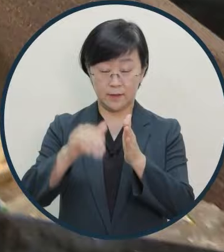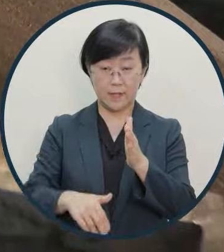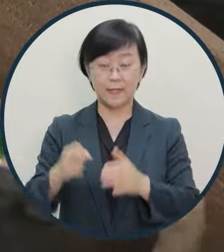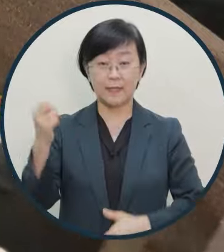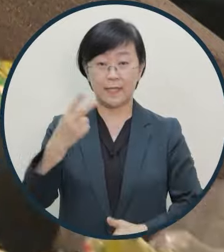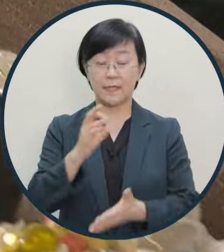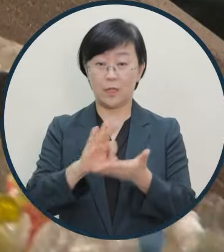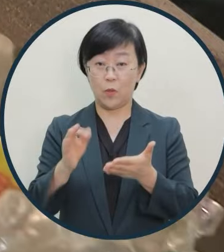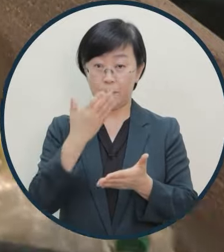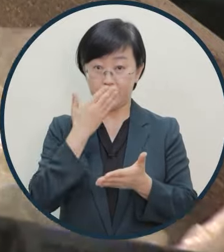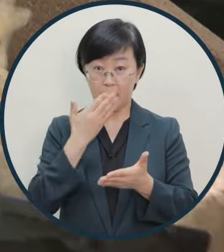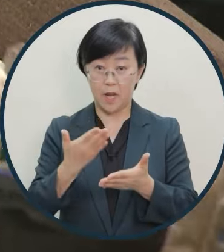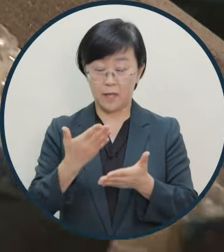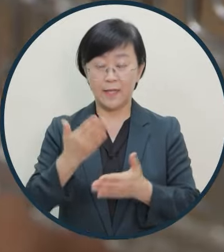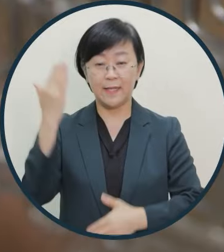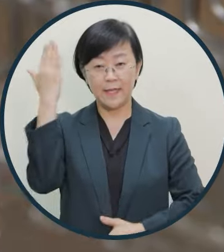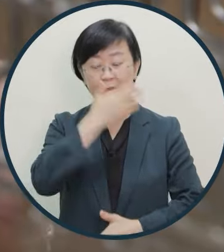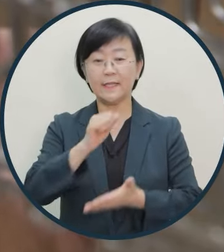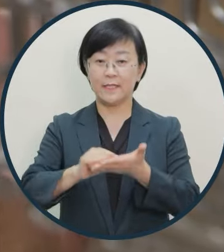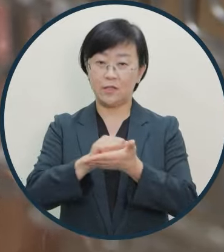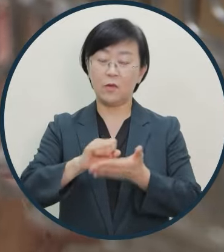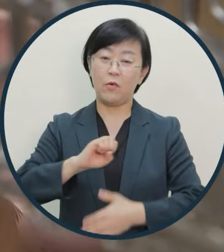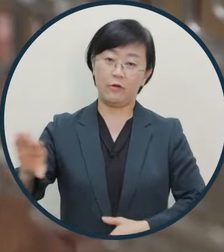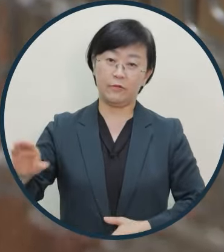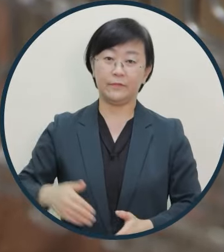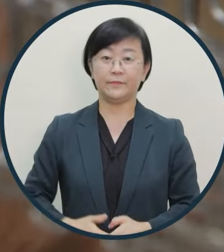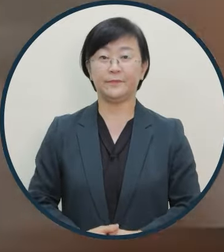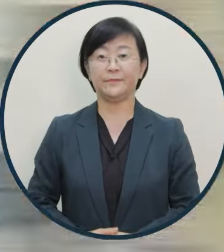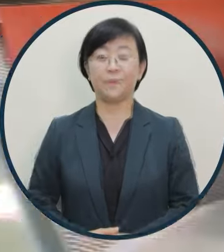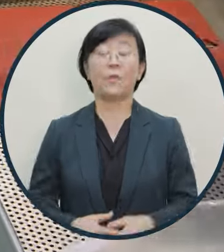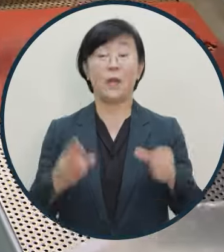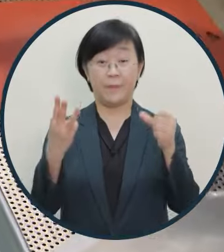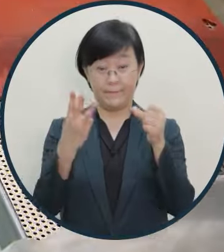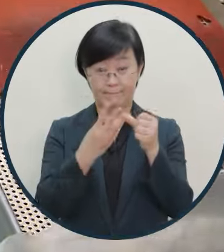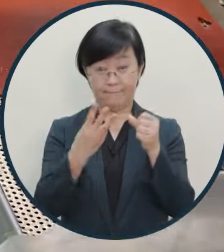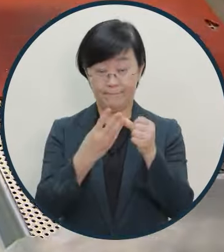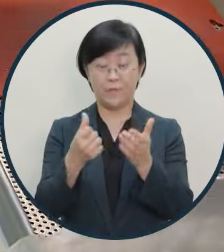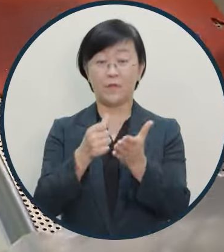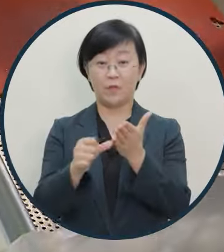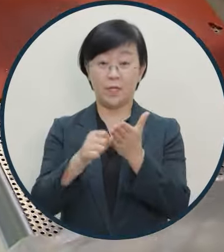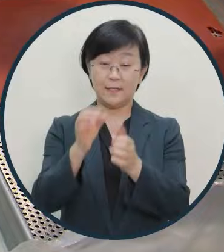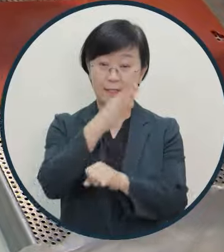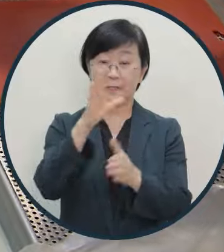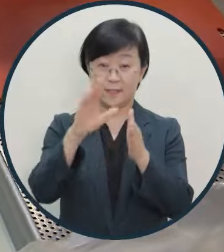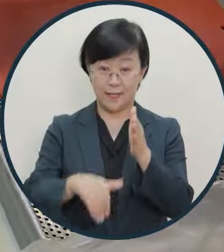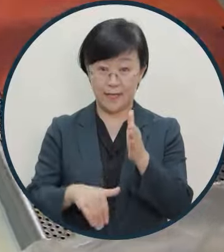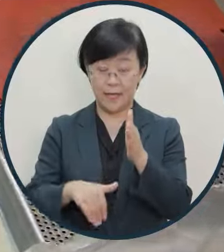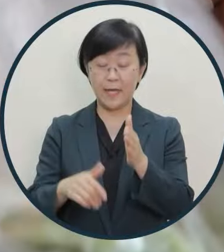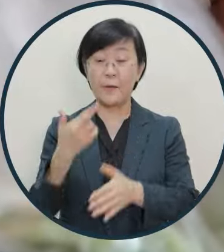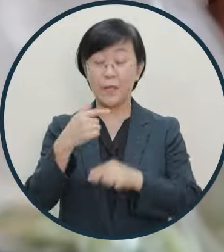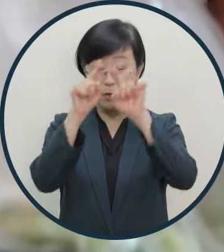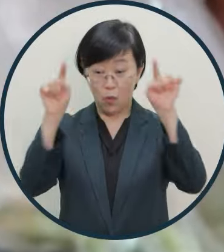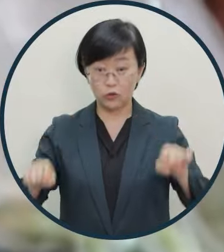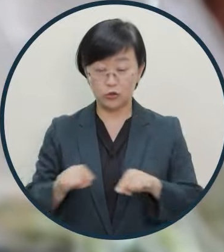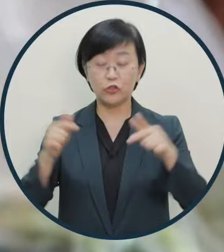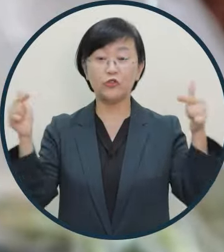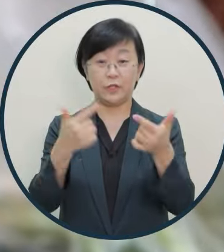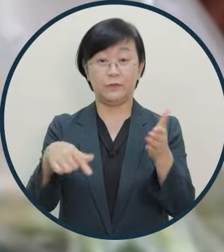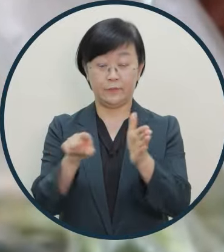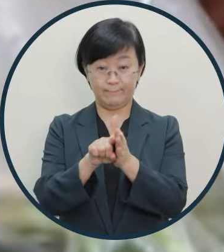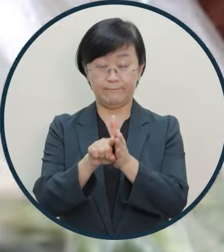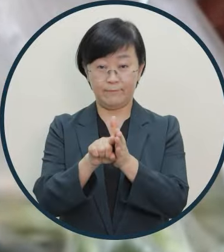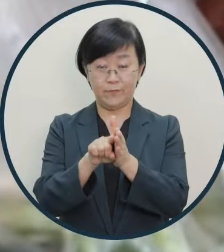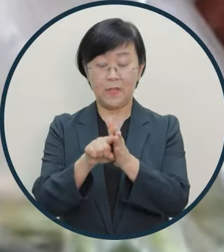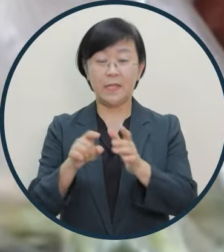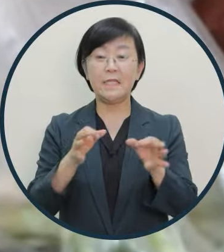때는 재활용이 가능하도록 꼭 세척해서 버려주세요. 세 번째, 물건을 구매할 땐 불필요한 일회용